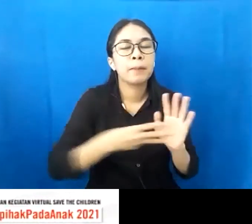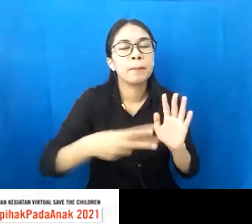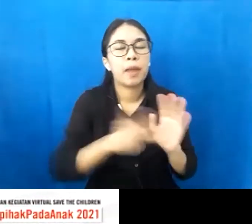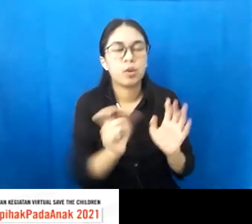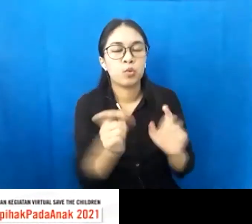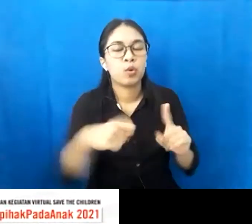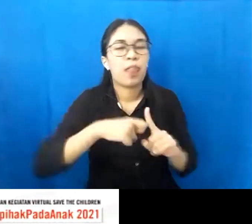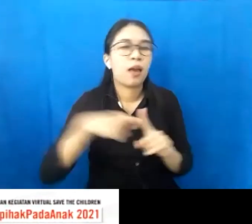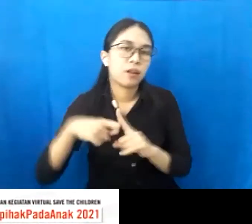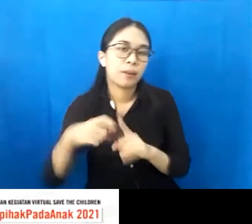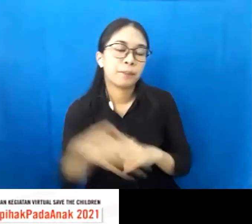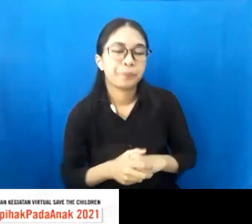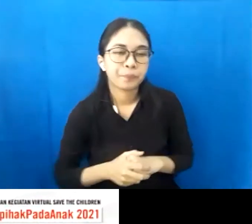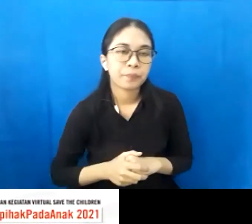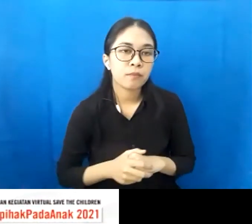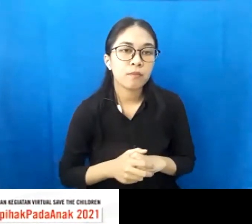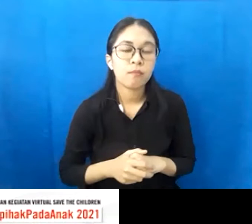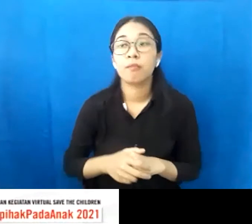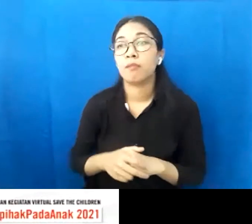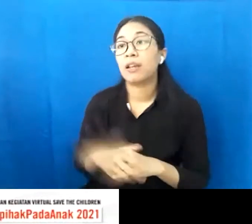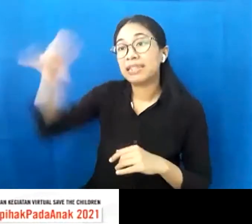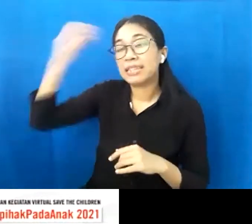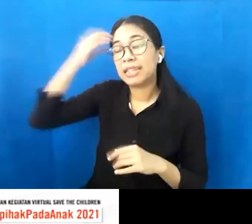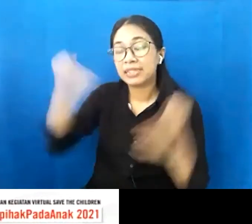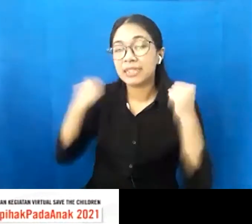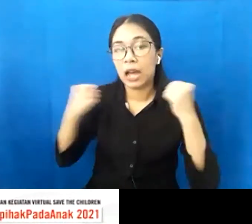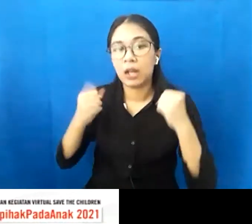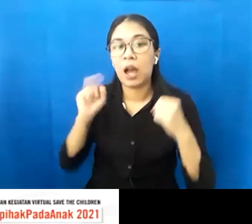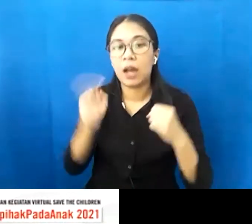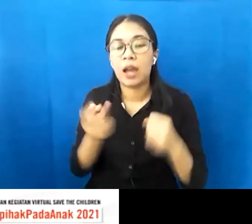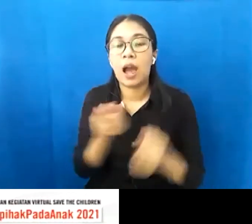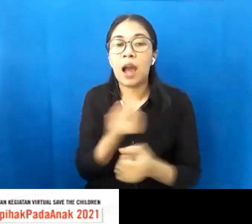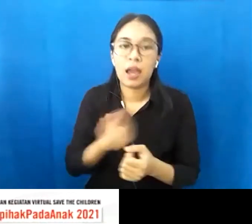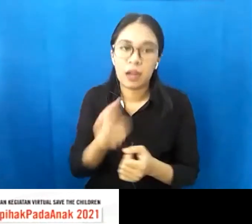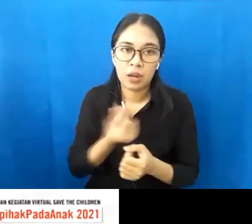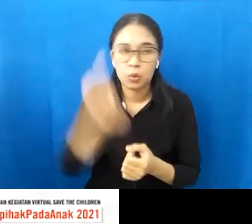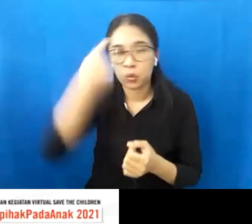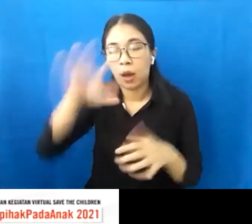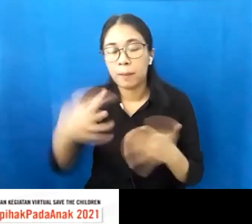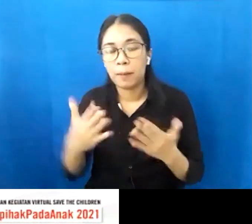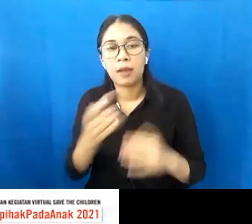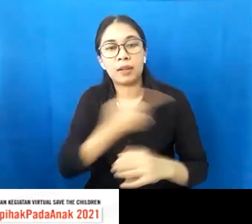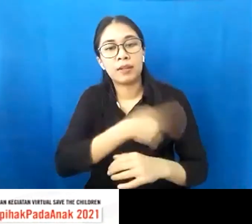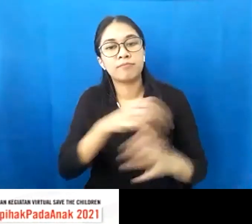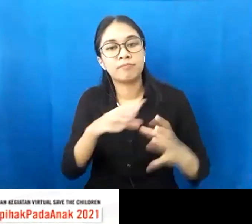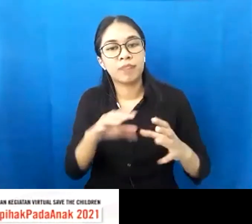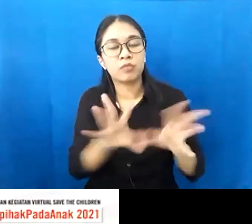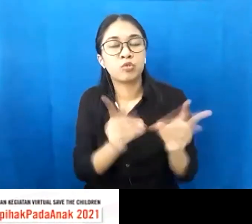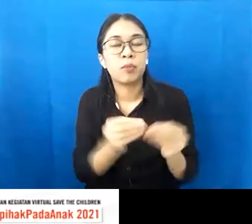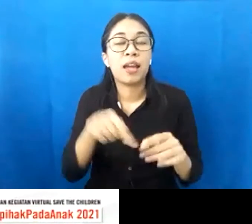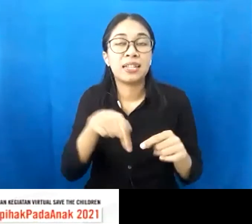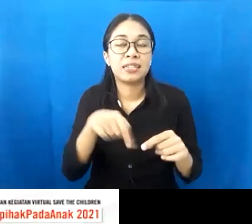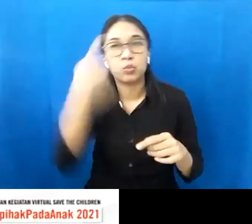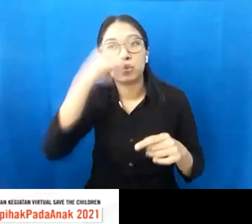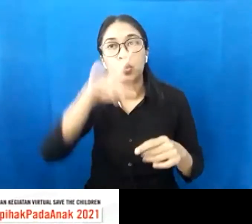Jadi Dinas Kesehatan sebenarnya sudah menyediakan anggaran-anggaran untuk peningkatan kapasitas ini ya dok ya, untuk tenaga kesehatannya ya,